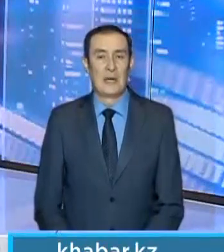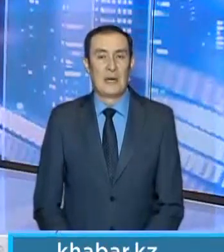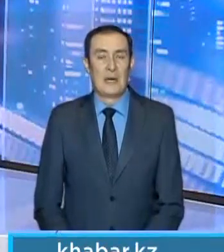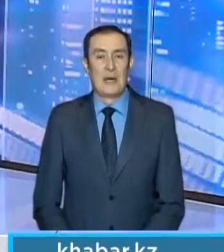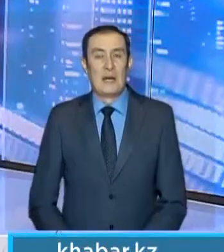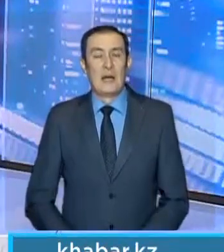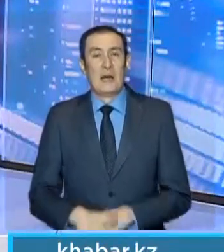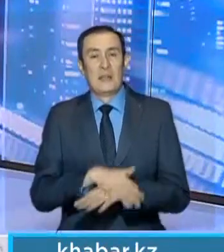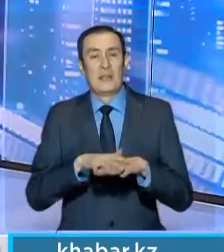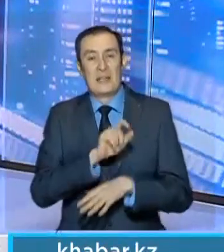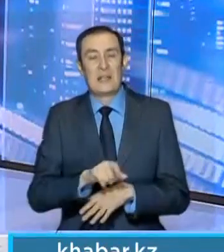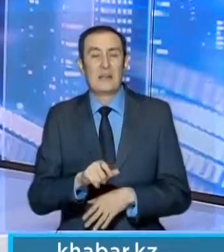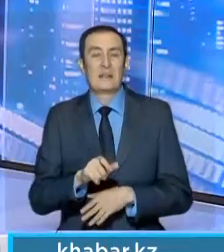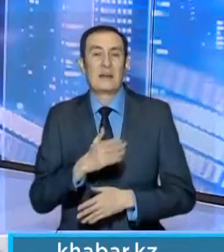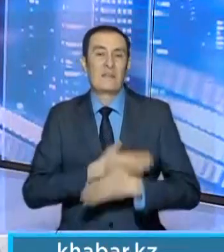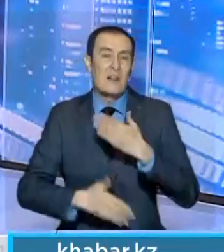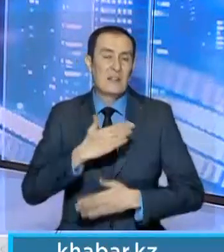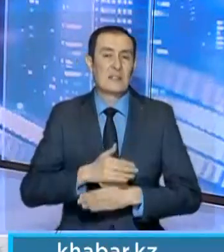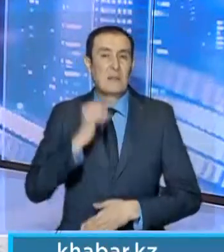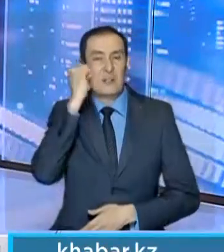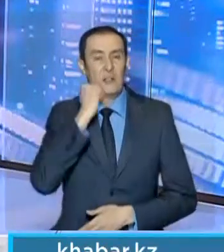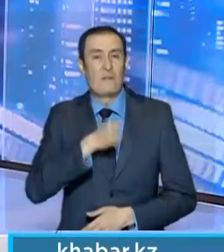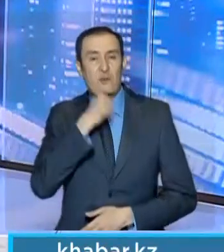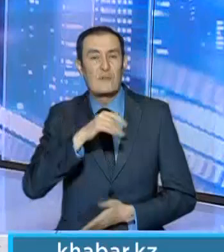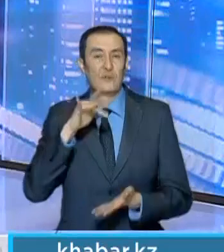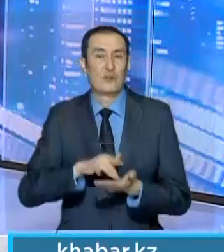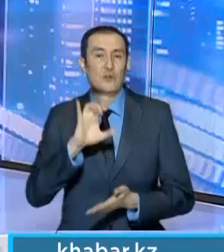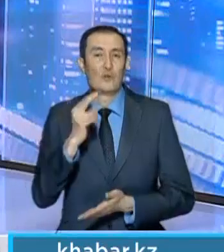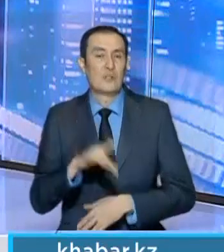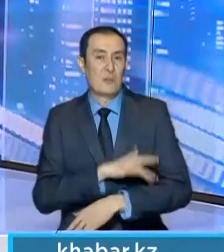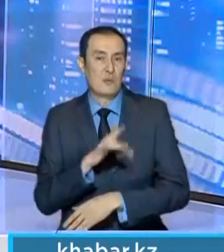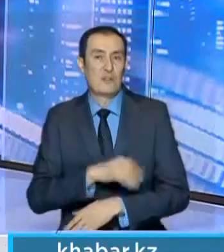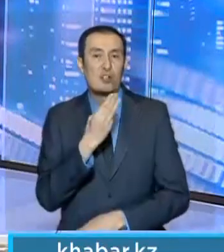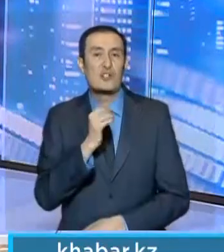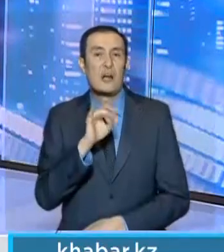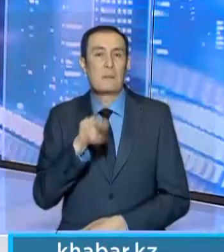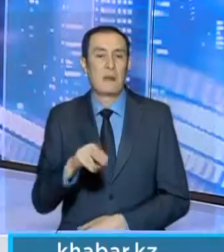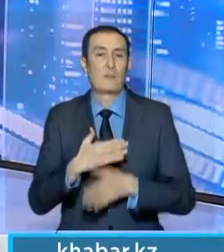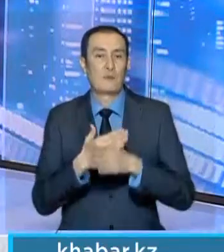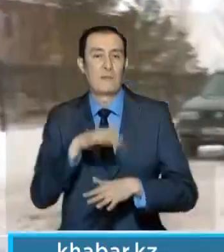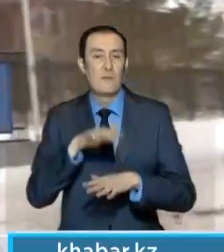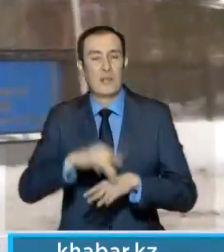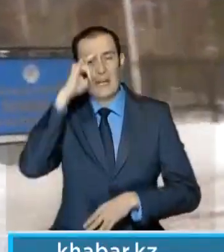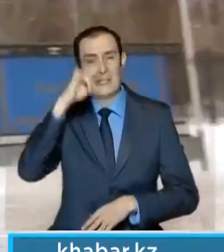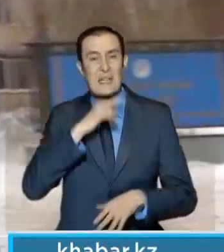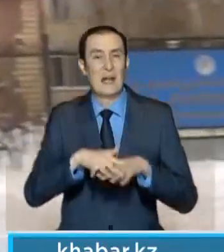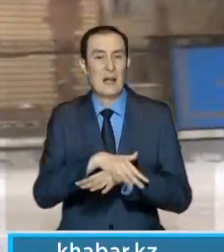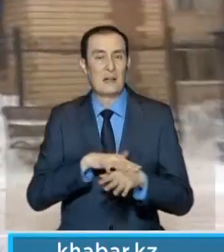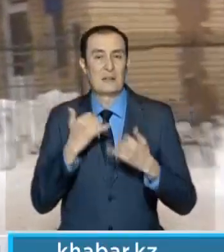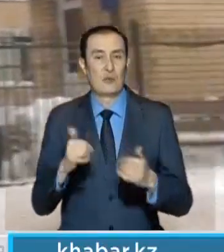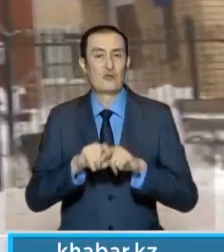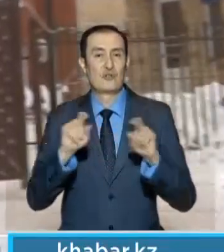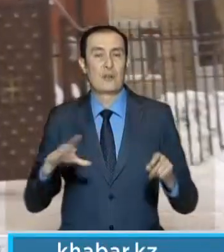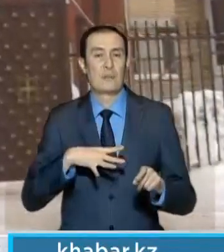Казахстанцы с особыми потребностями и люди пожилого возраста, проживающие в центре соцобслуживания Шарапат, получили помощь от фонда «Казахстан Халкына». В